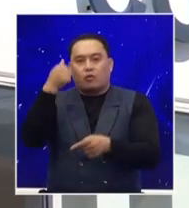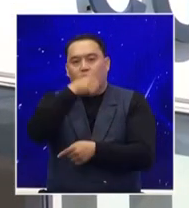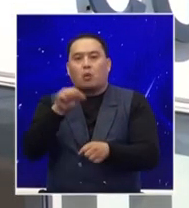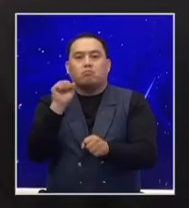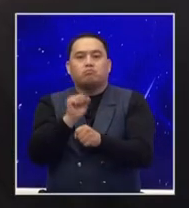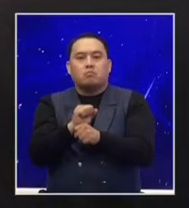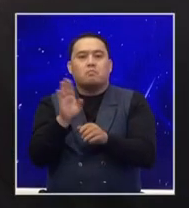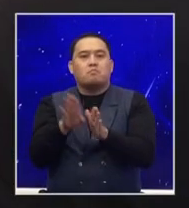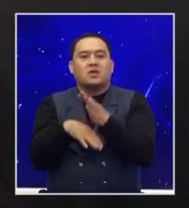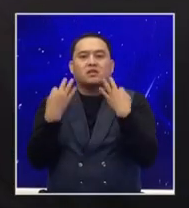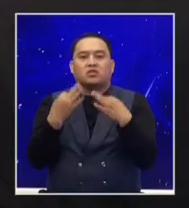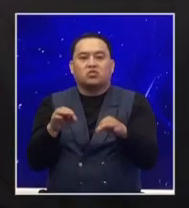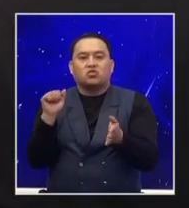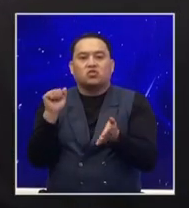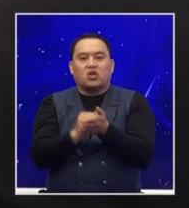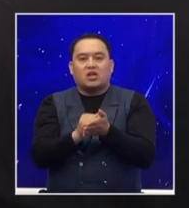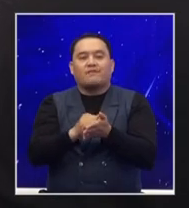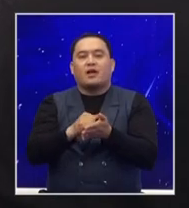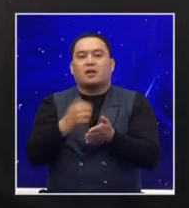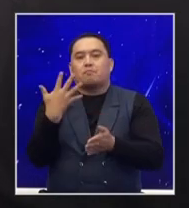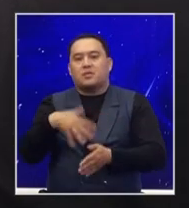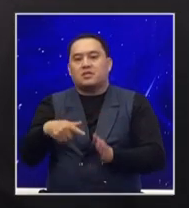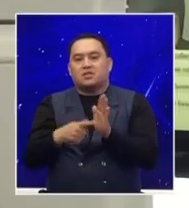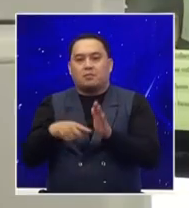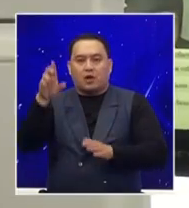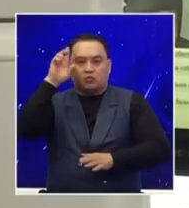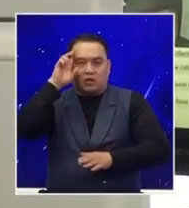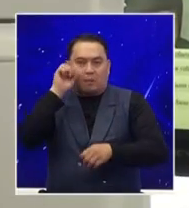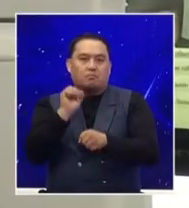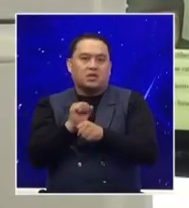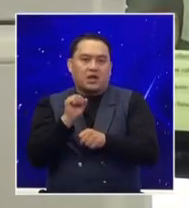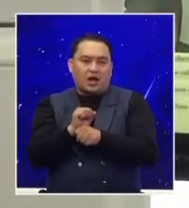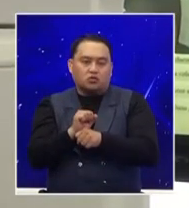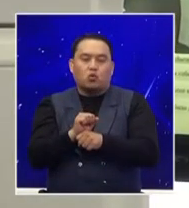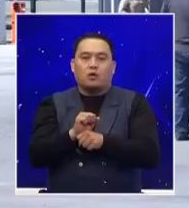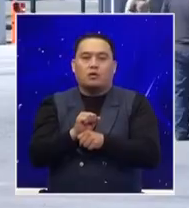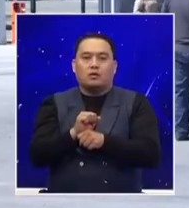года приостановлен безвизовый режим для граждан 57 стран. Приостановлено и